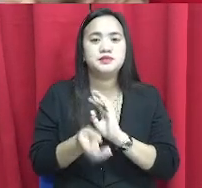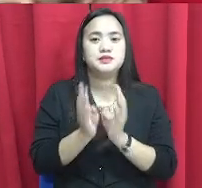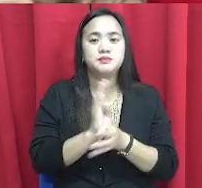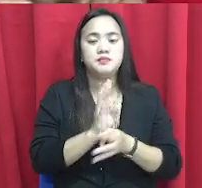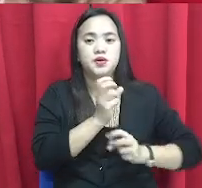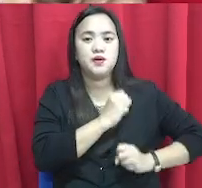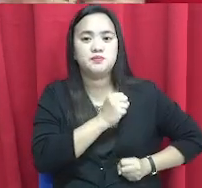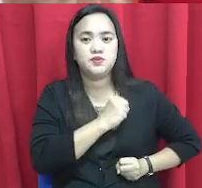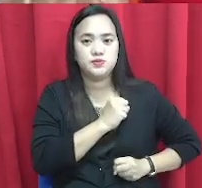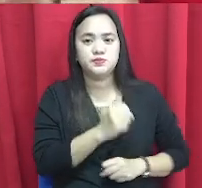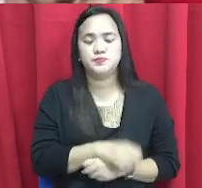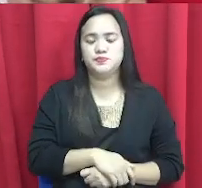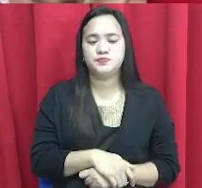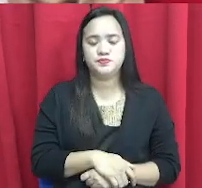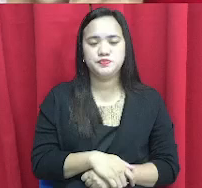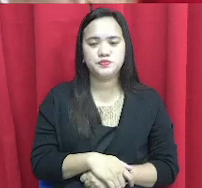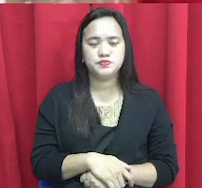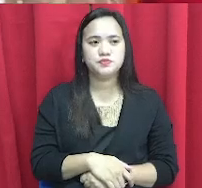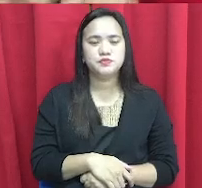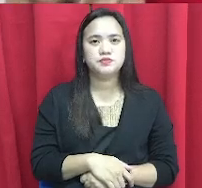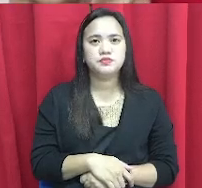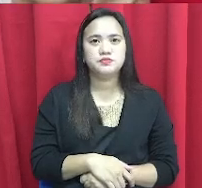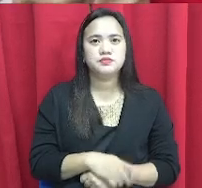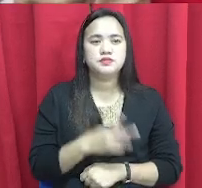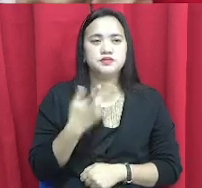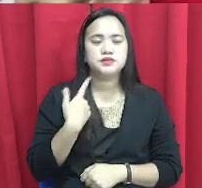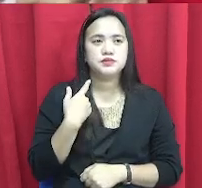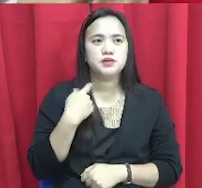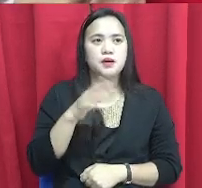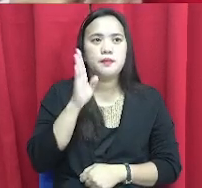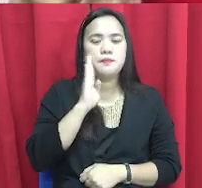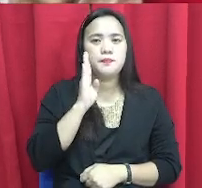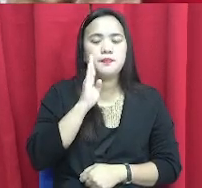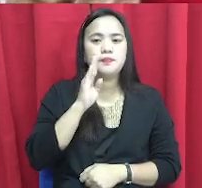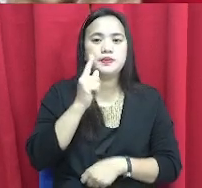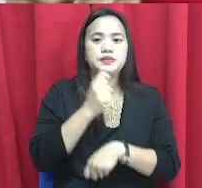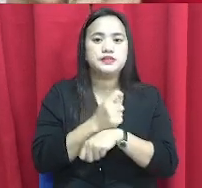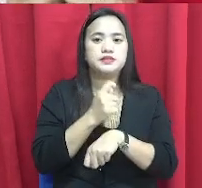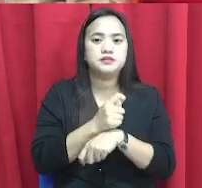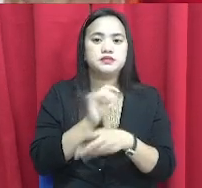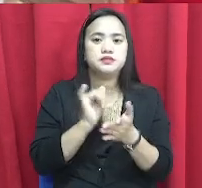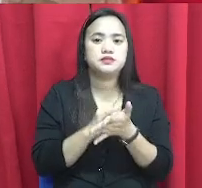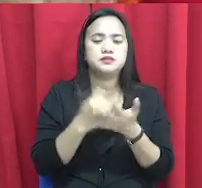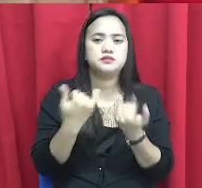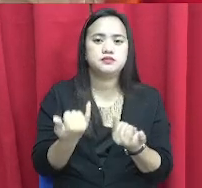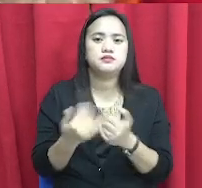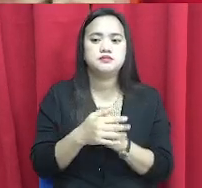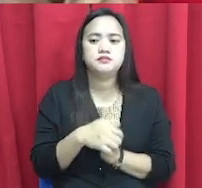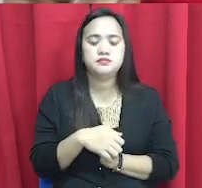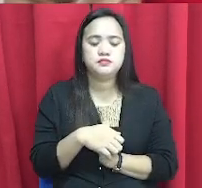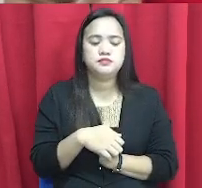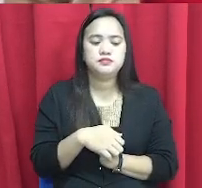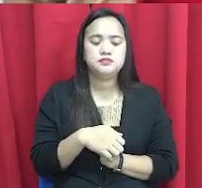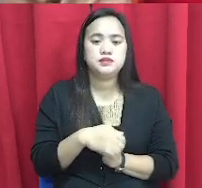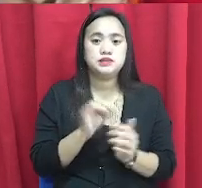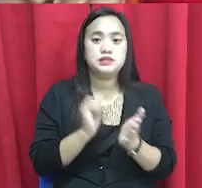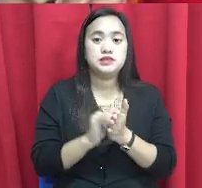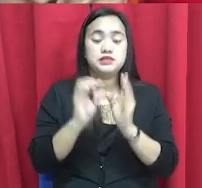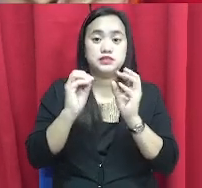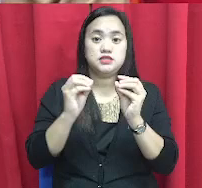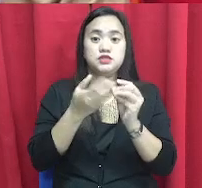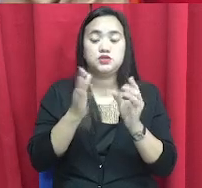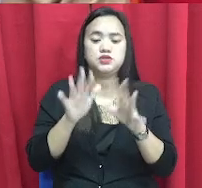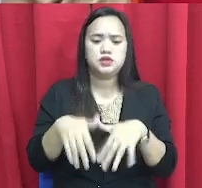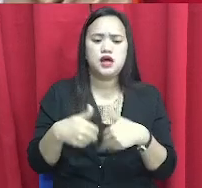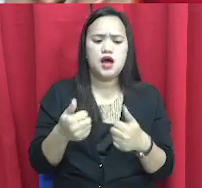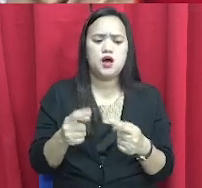nio lang sa akin gusto mo bang magsundalo meron akong kapatiran doon sa Taguig na siyang ah magtuturo At tutulong SAO